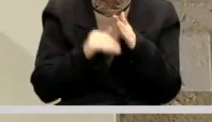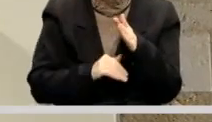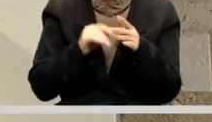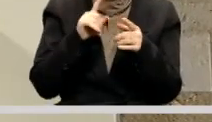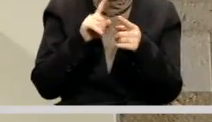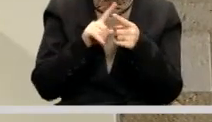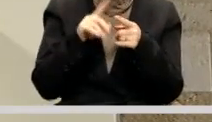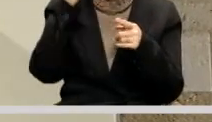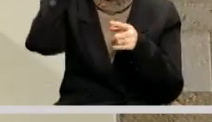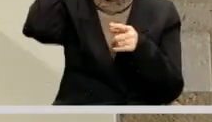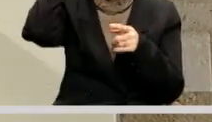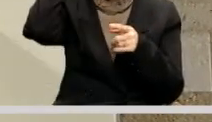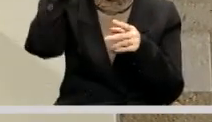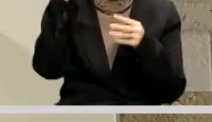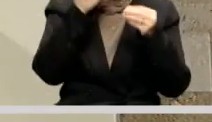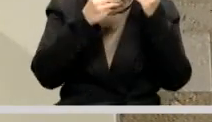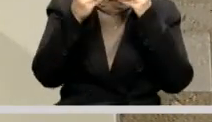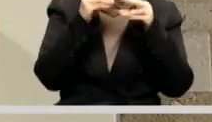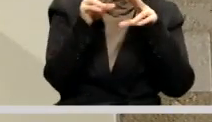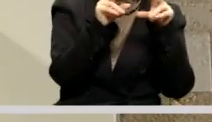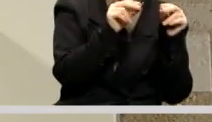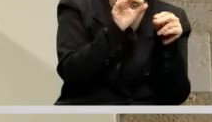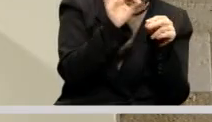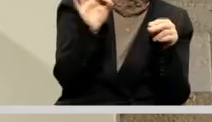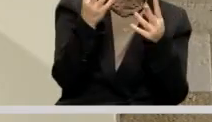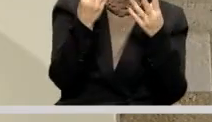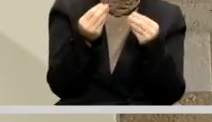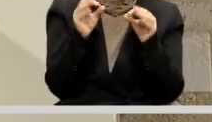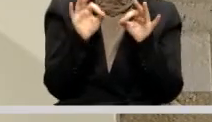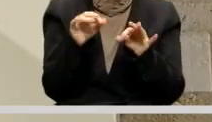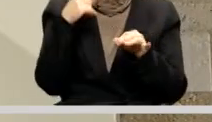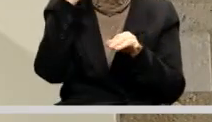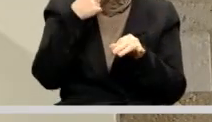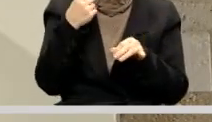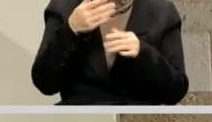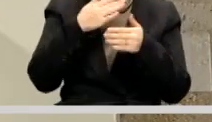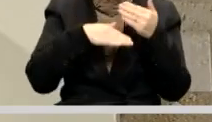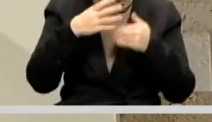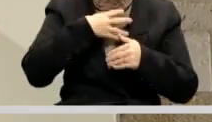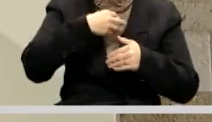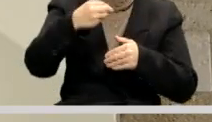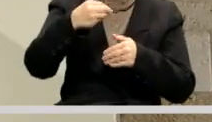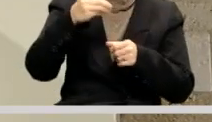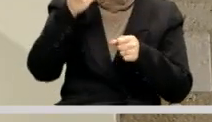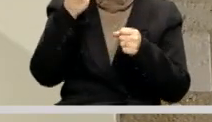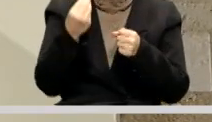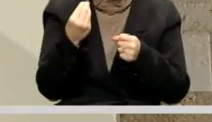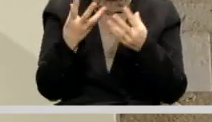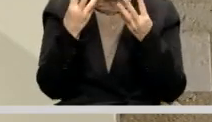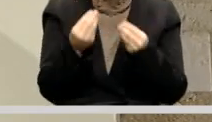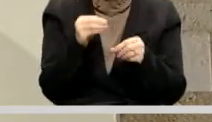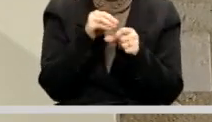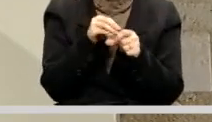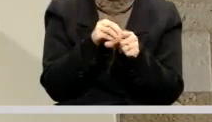artıyor. Dolayısıyla böyle biraz daha ruhumuzu iyi hissettirecek önce dengeli beslenmeyi bir temel hale